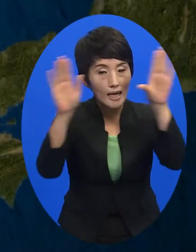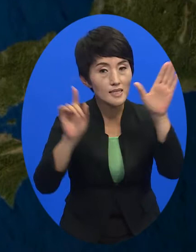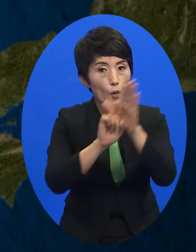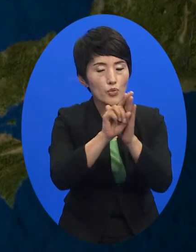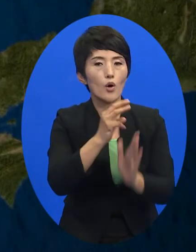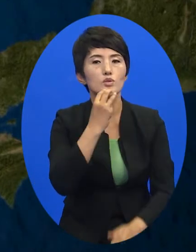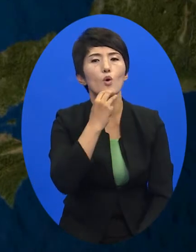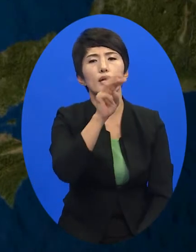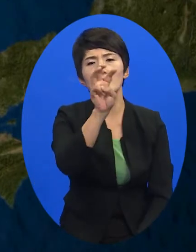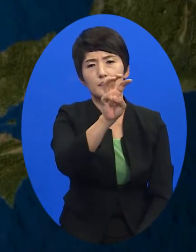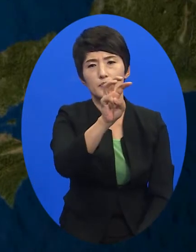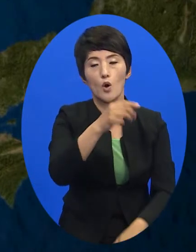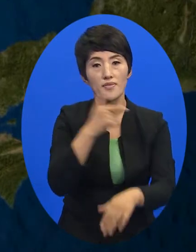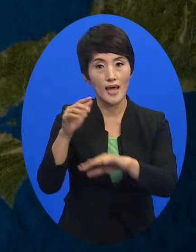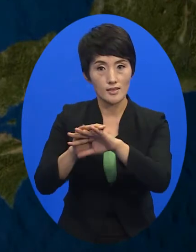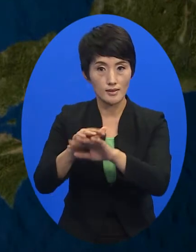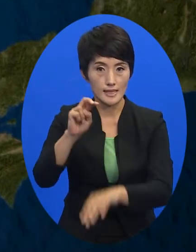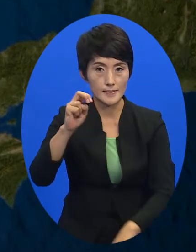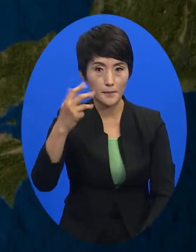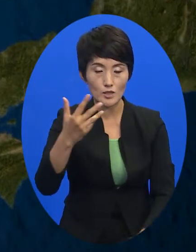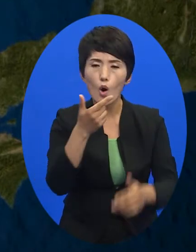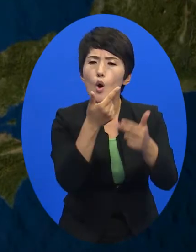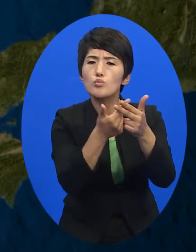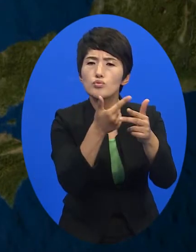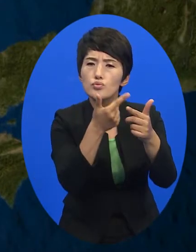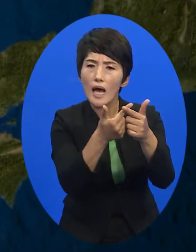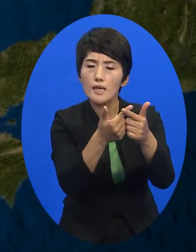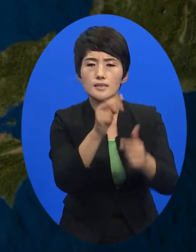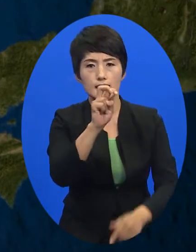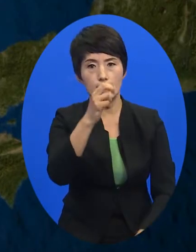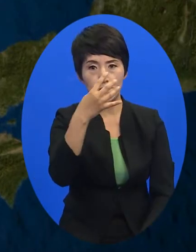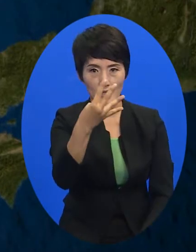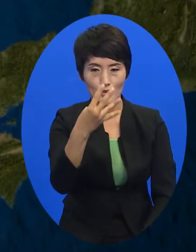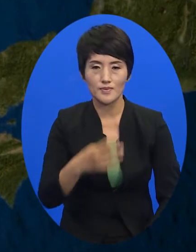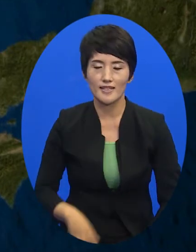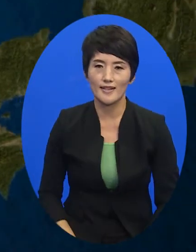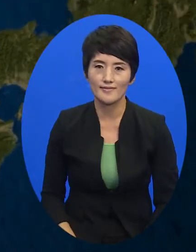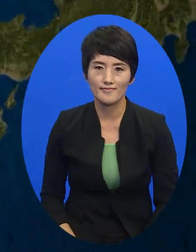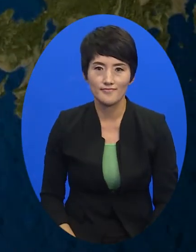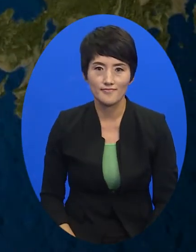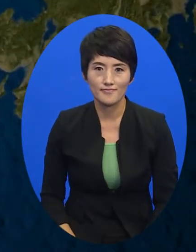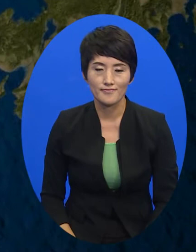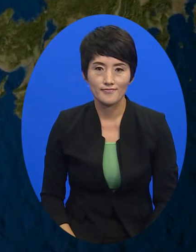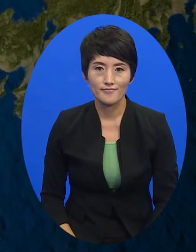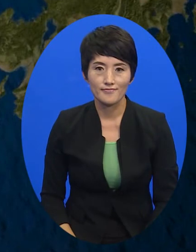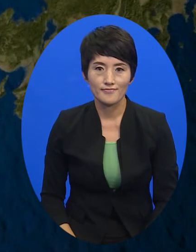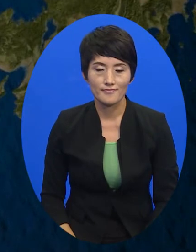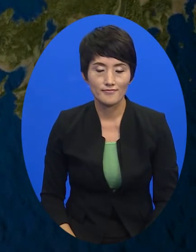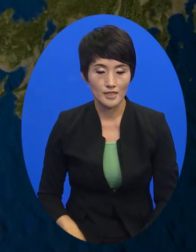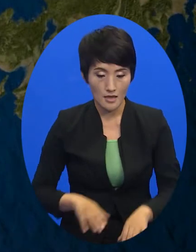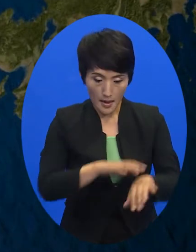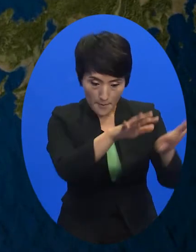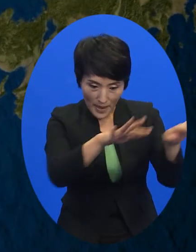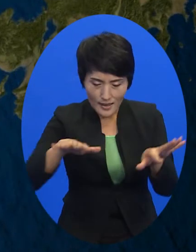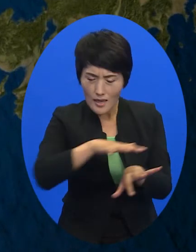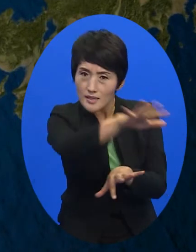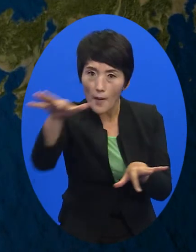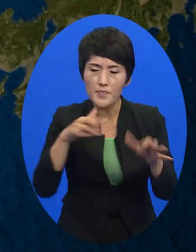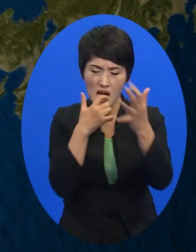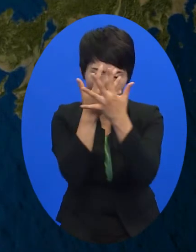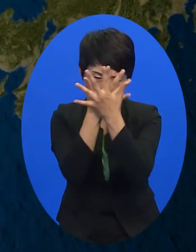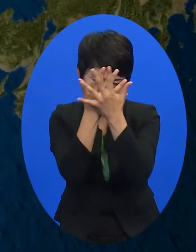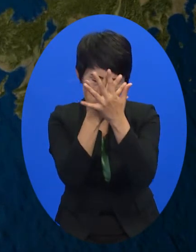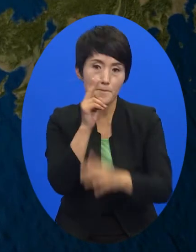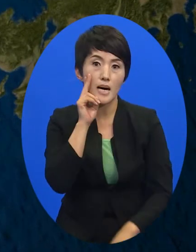서울 30도, 대전 28도, 부산은 24도까지 오르겠습니다. 오늘과 내일 전해상에 안개가 짙게